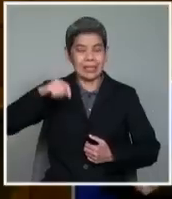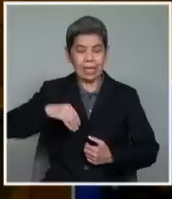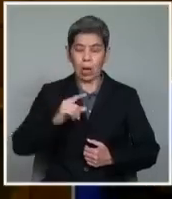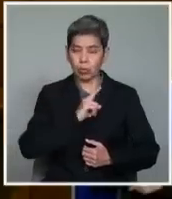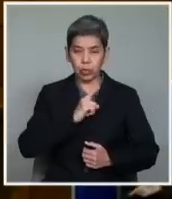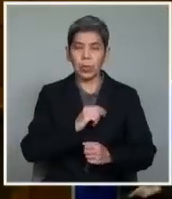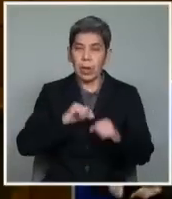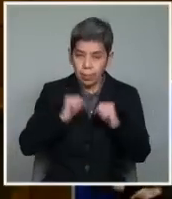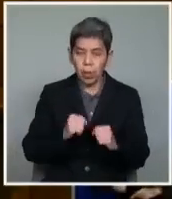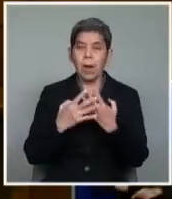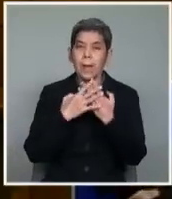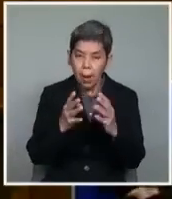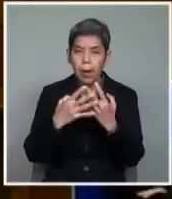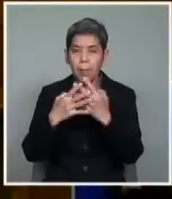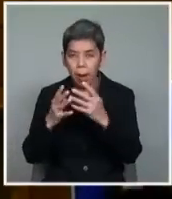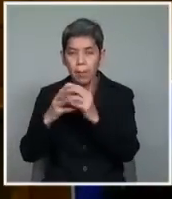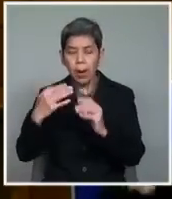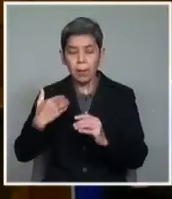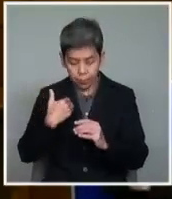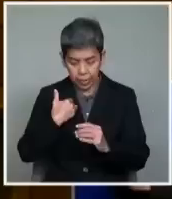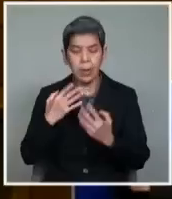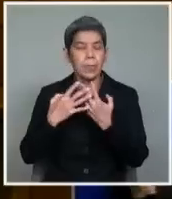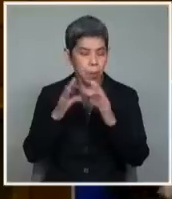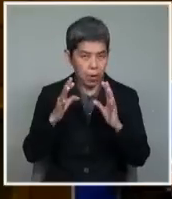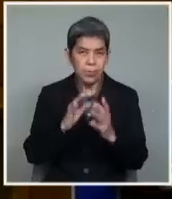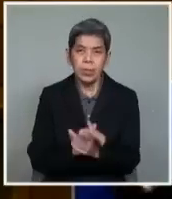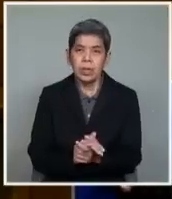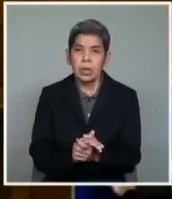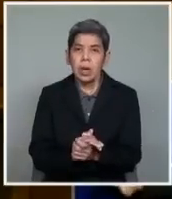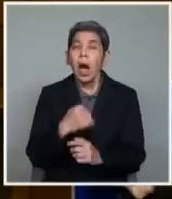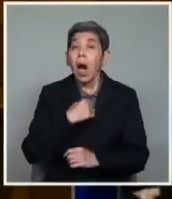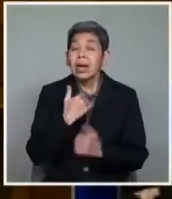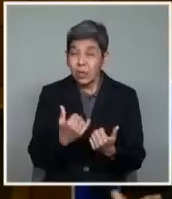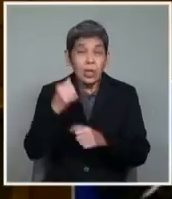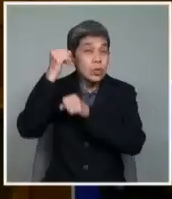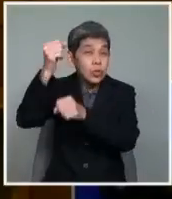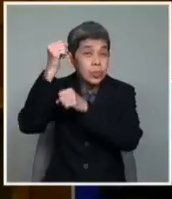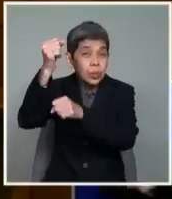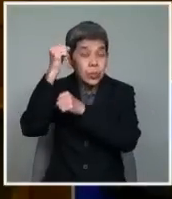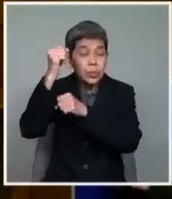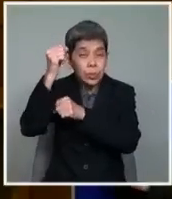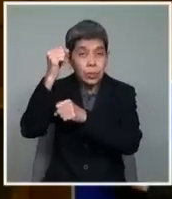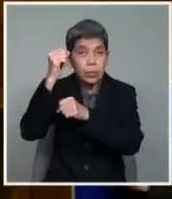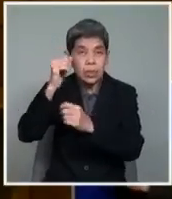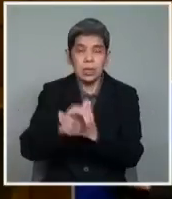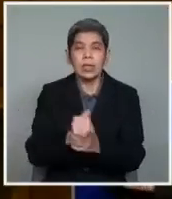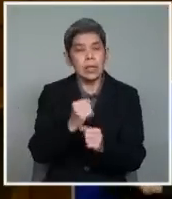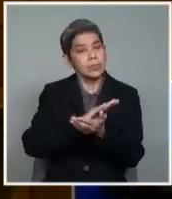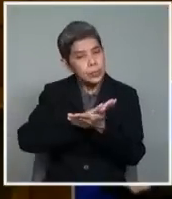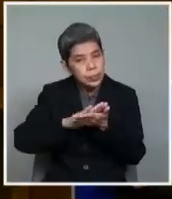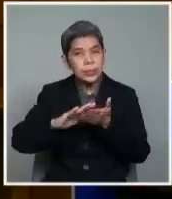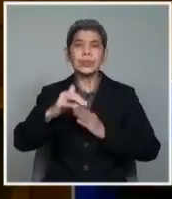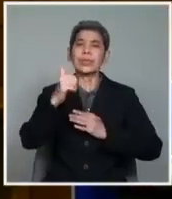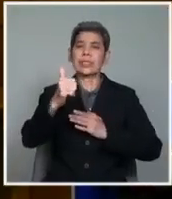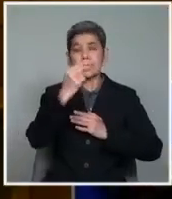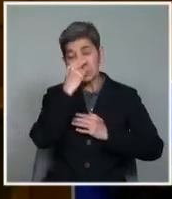ป็นผู้อนุญาตให้ปล่อยตัวผู้ถูกคุมตัวหลายรายนะครับหลายครั้งถึงแม้ว่าการชุมนุมนั้นจะเป็นไปด้วยความเรียบร้อยนะ